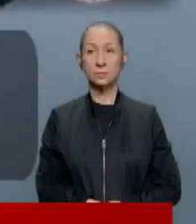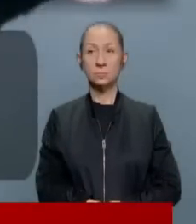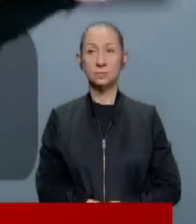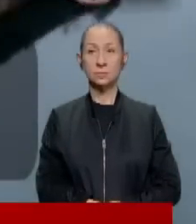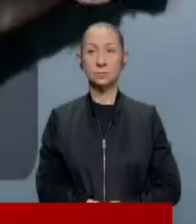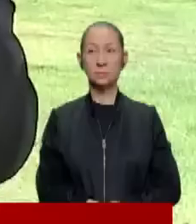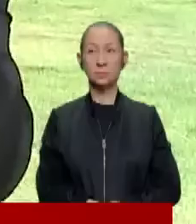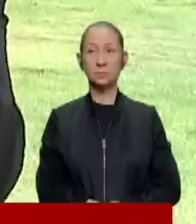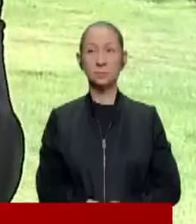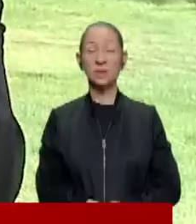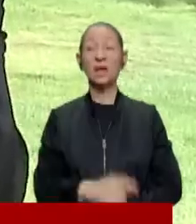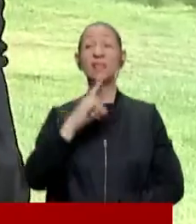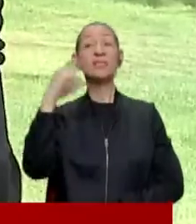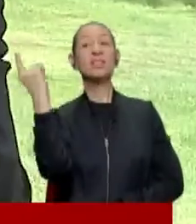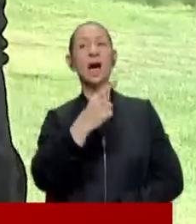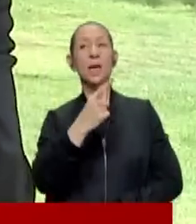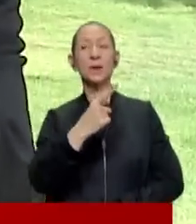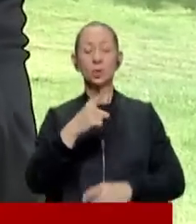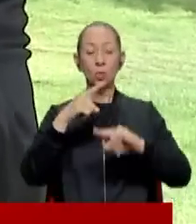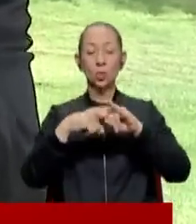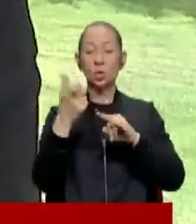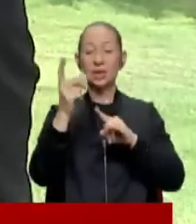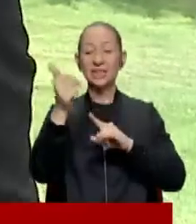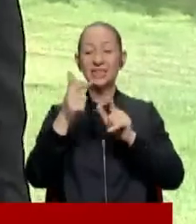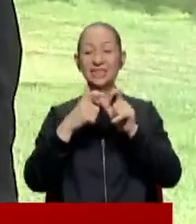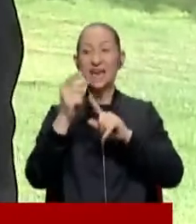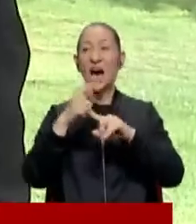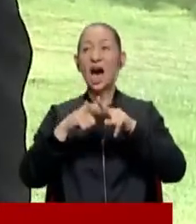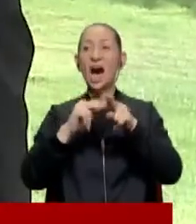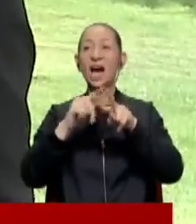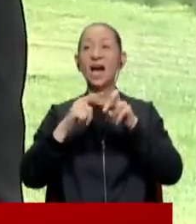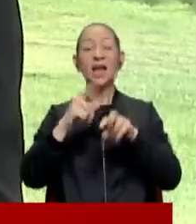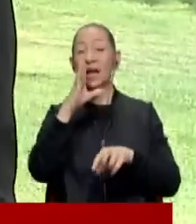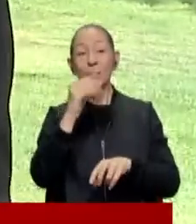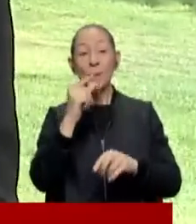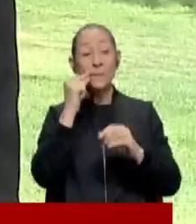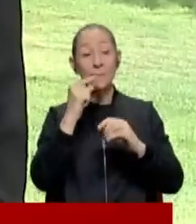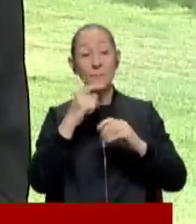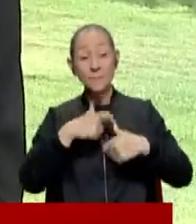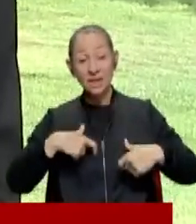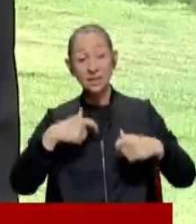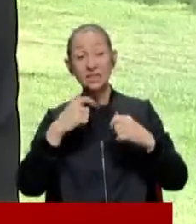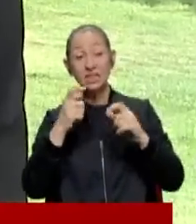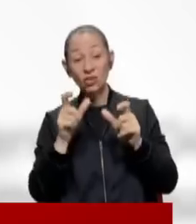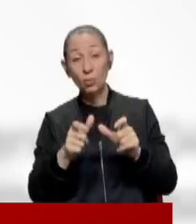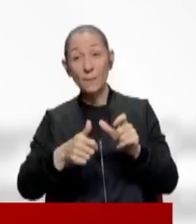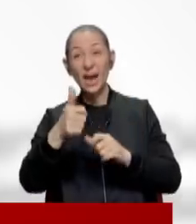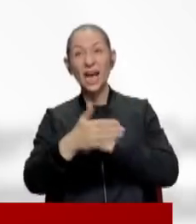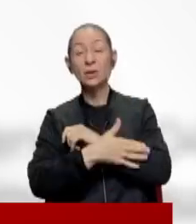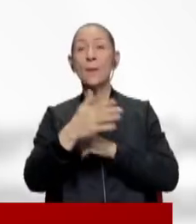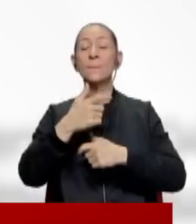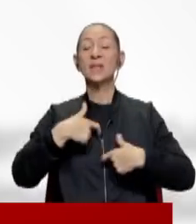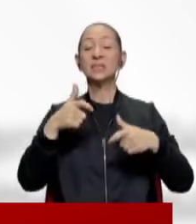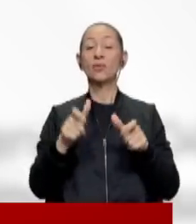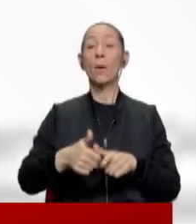beni Sarp Okulu talimat doğrudan Hulusi akar'dan kime yaptırdı Milli Savunma bakan yardımcısına Milli